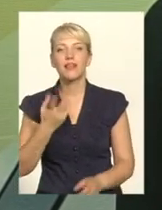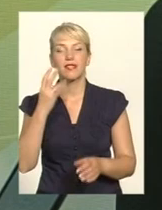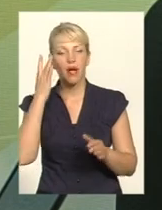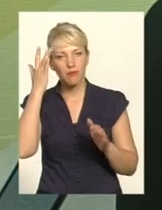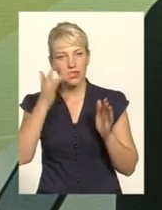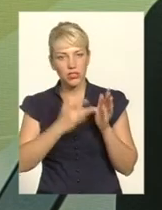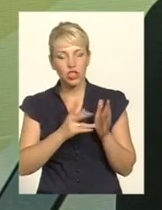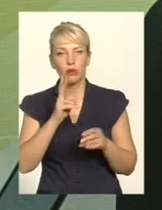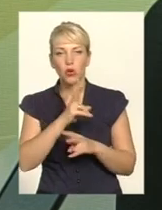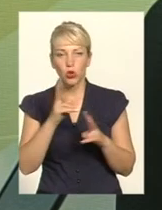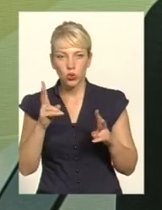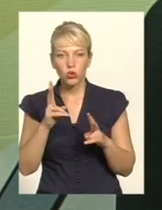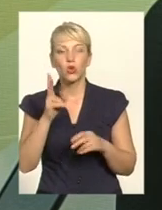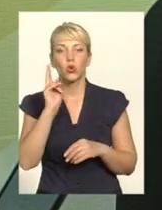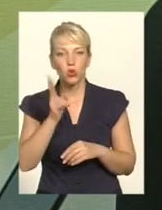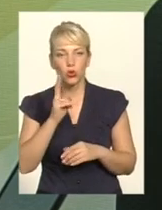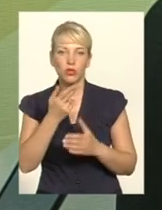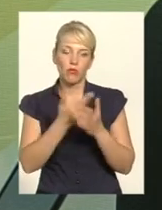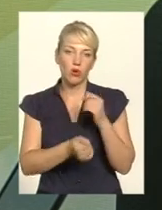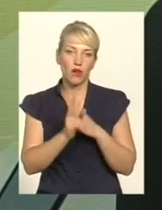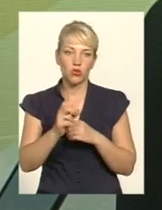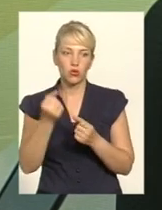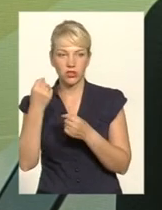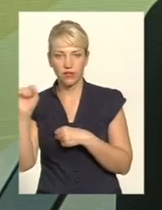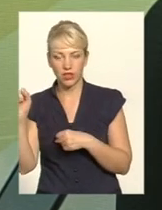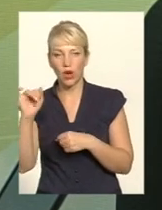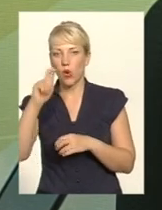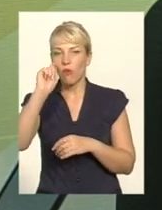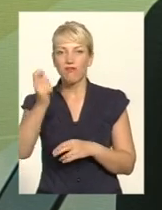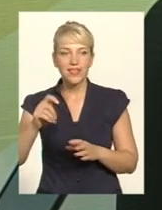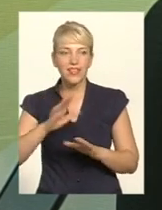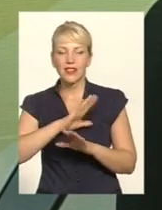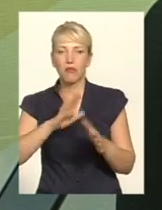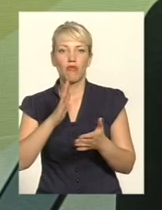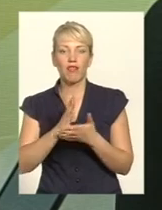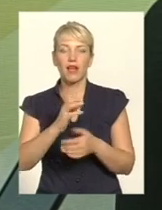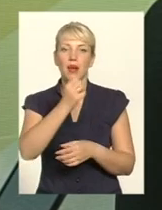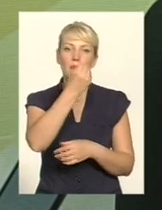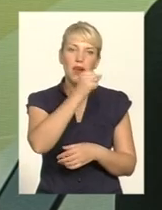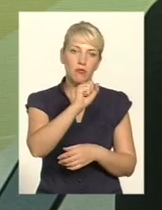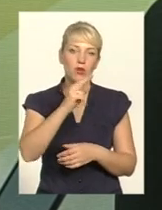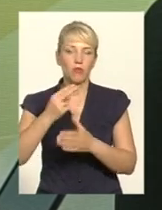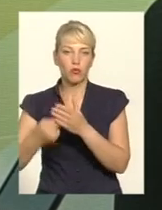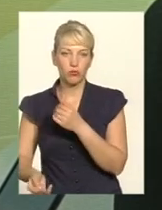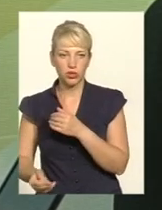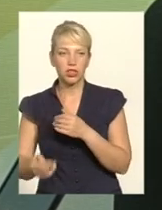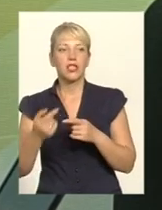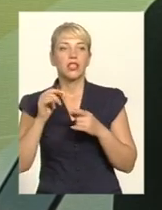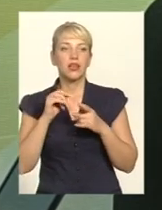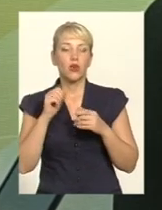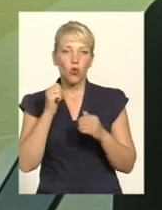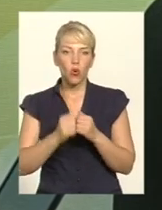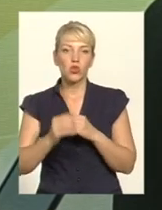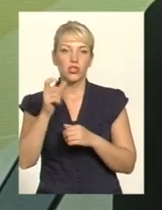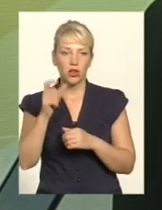хтось програв, а хтось виграв. Розумієте? В війні не буває переможців і переможених. Кожна людина. Тобто треба прагнути